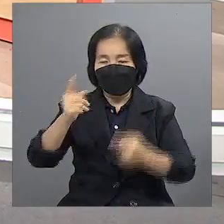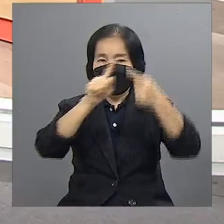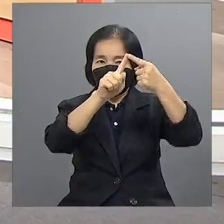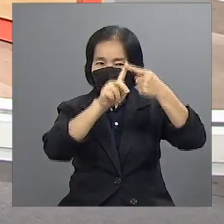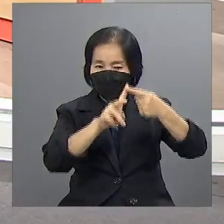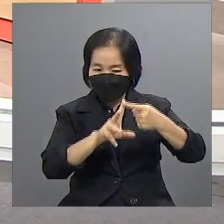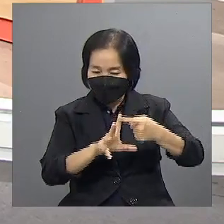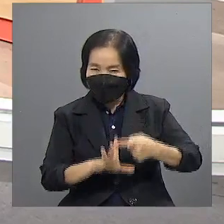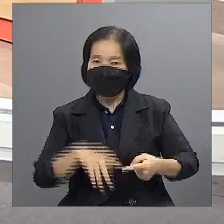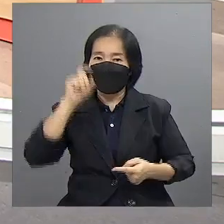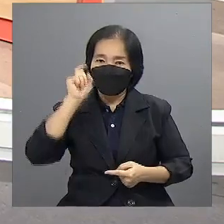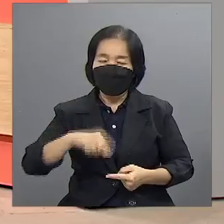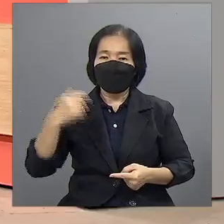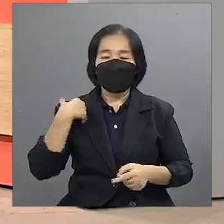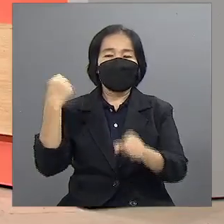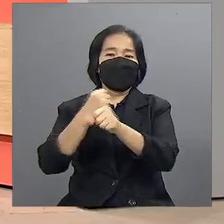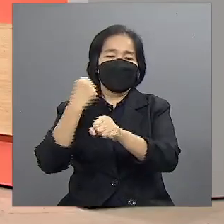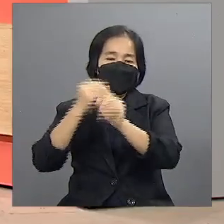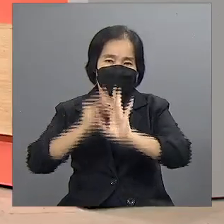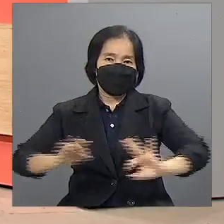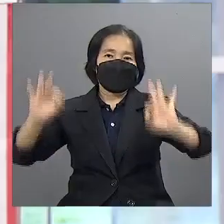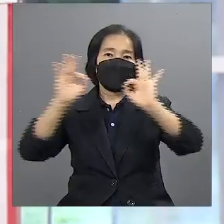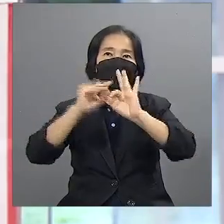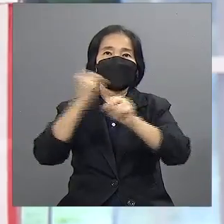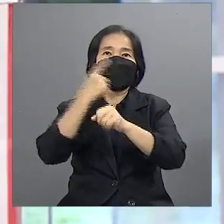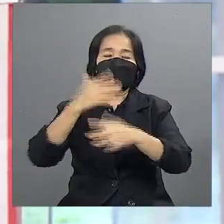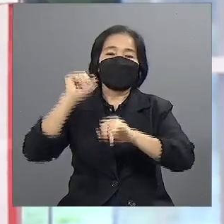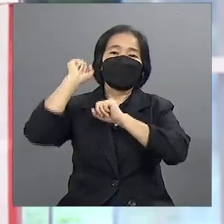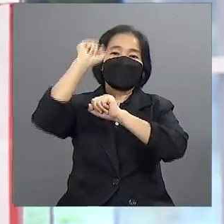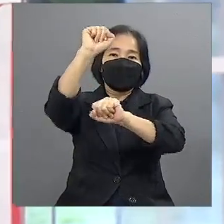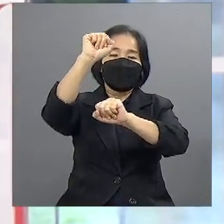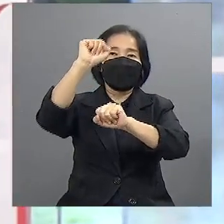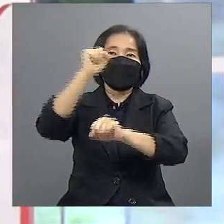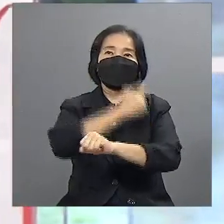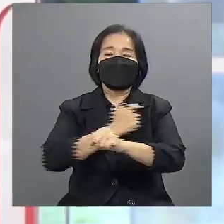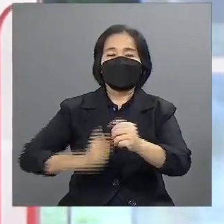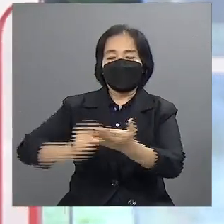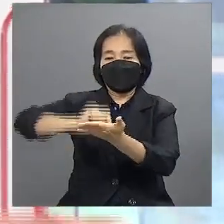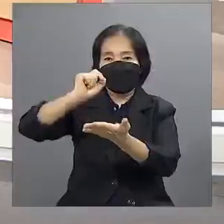จะตองมีการสักด้วยกำลง็นอะไรร่ว ?น